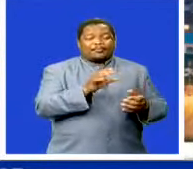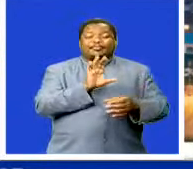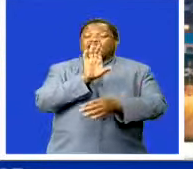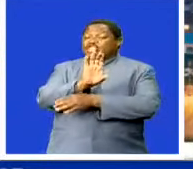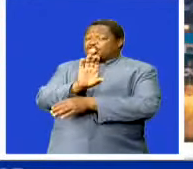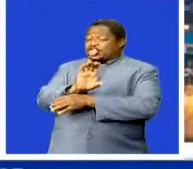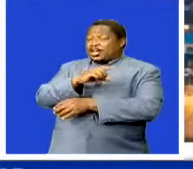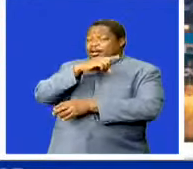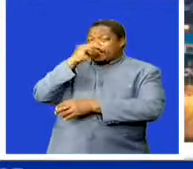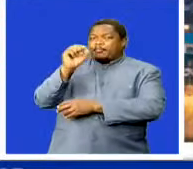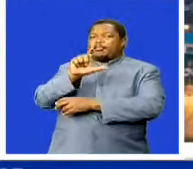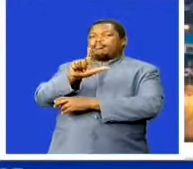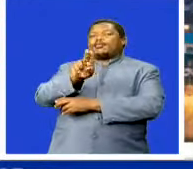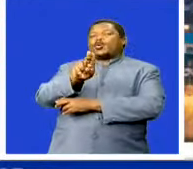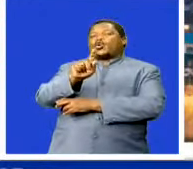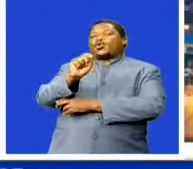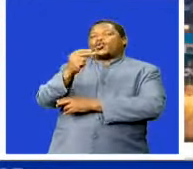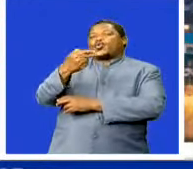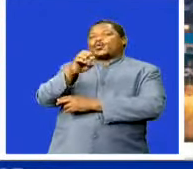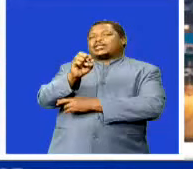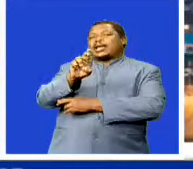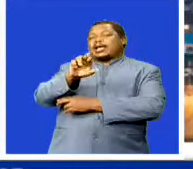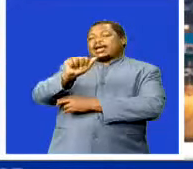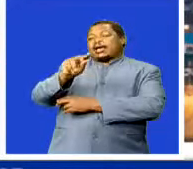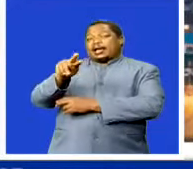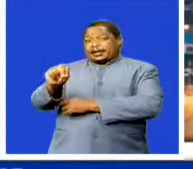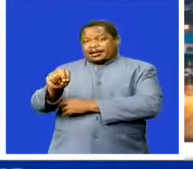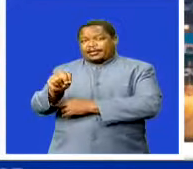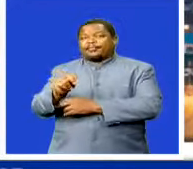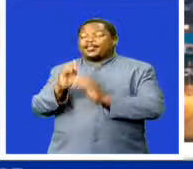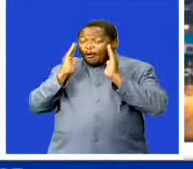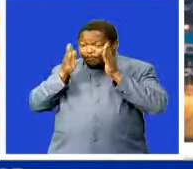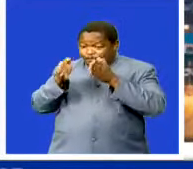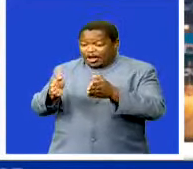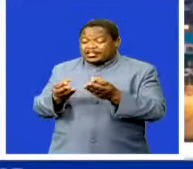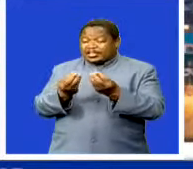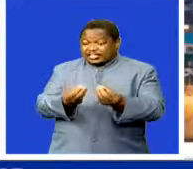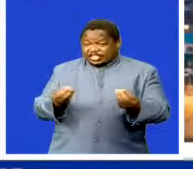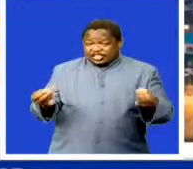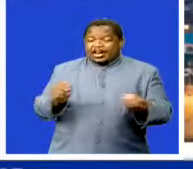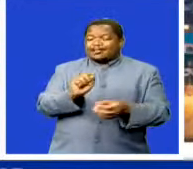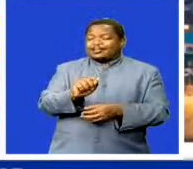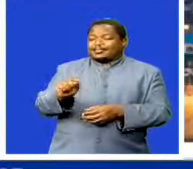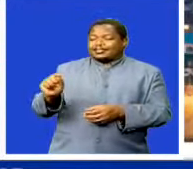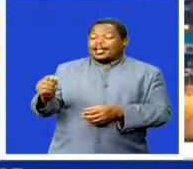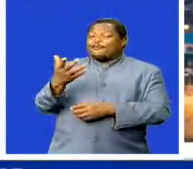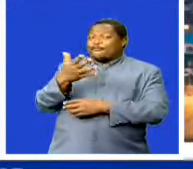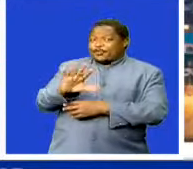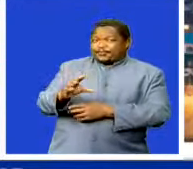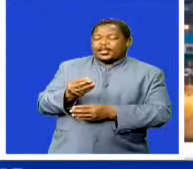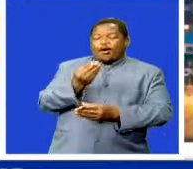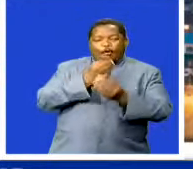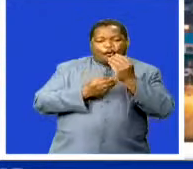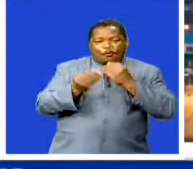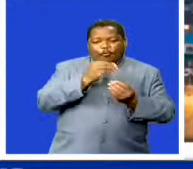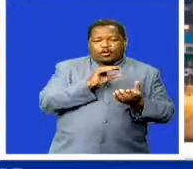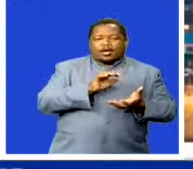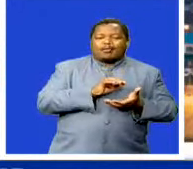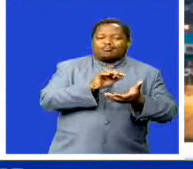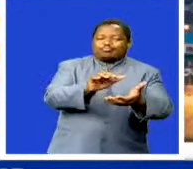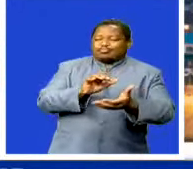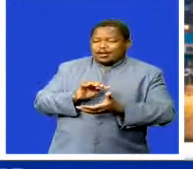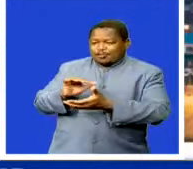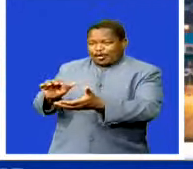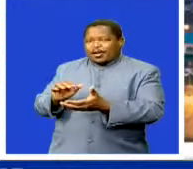Southern Africa limokelisa abantwana labangemashumi lasihlanu ngekudla njalo ngenyanga kushabalala make mfundisi uthi ke ngekubona